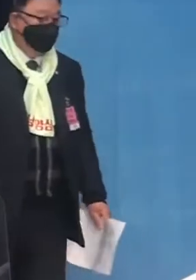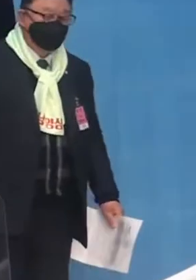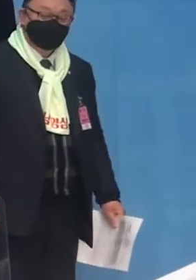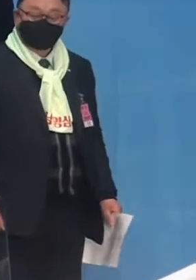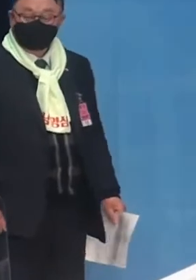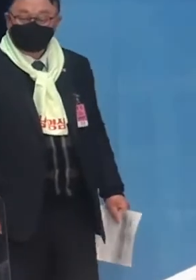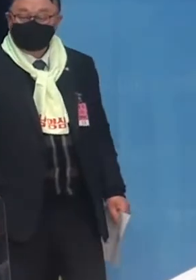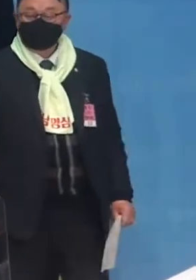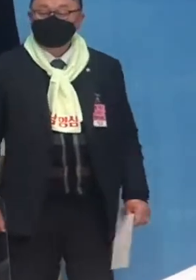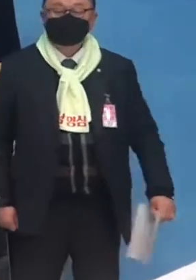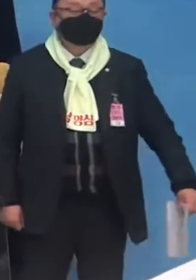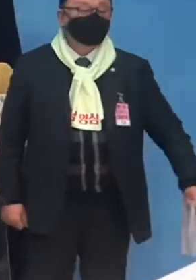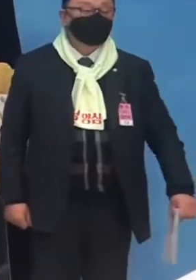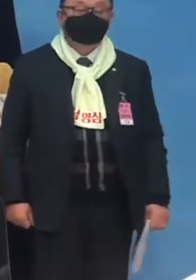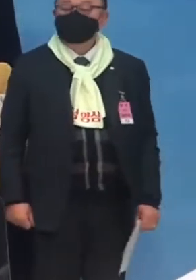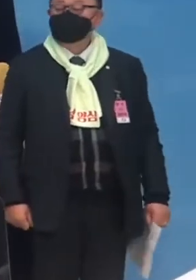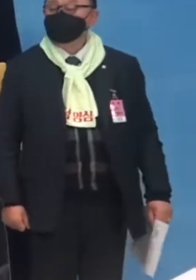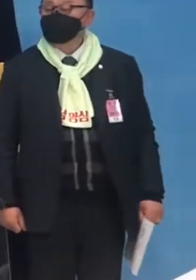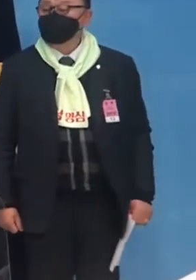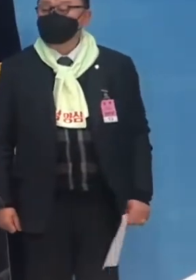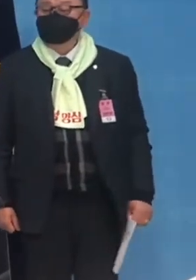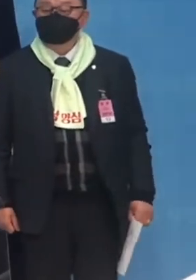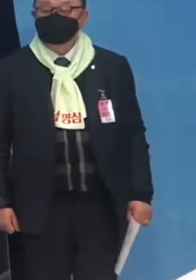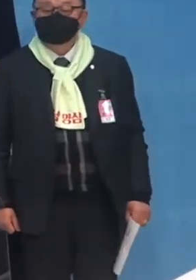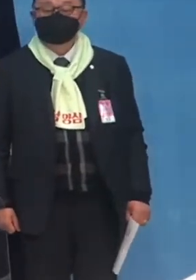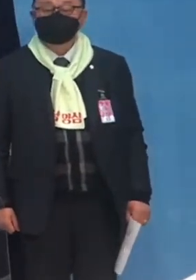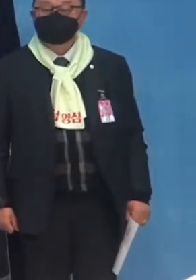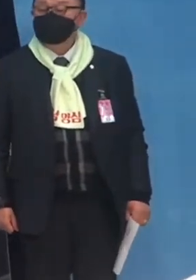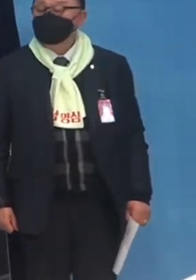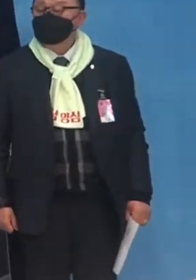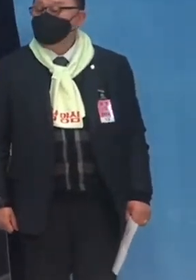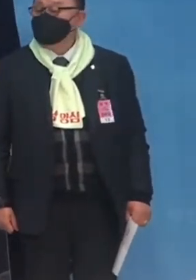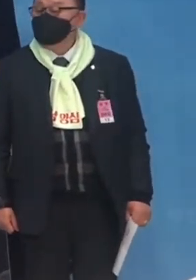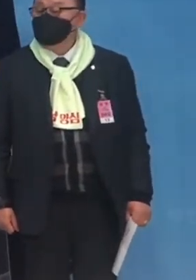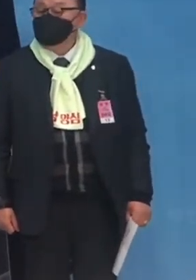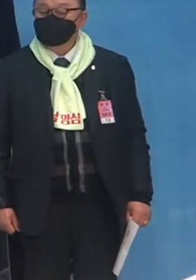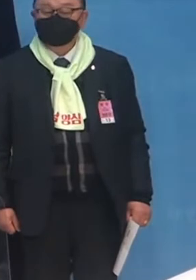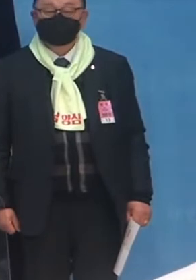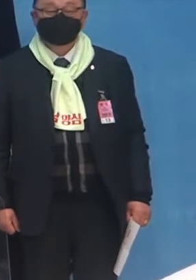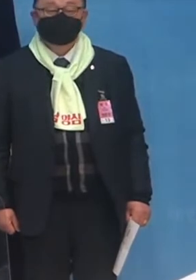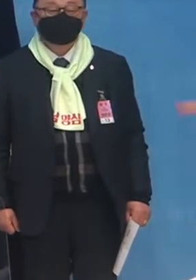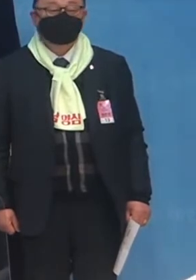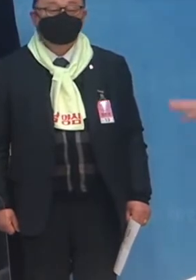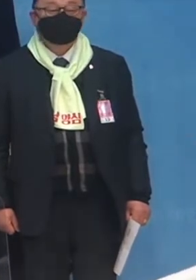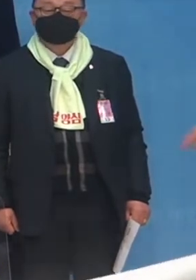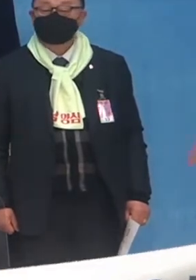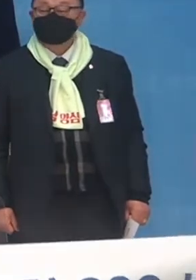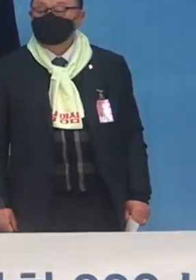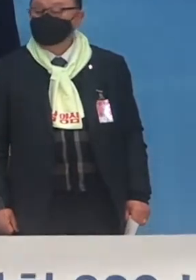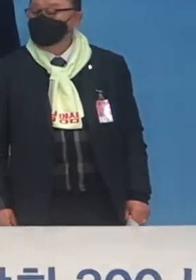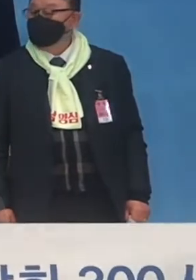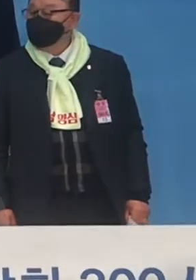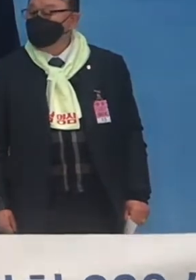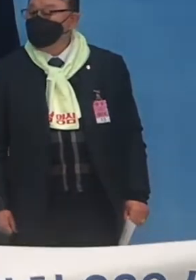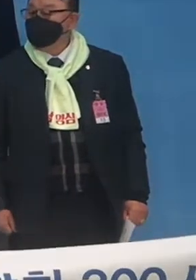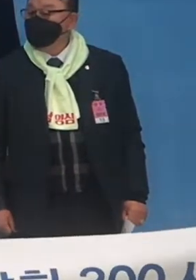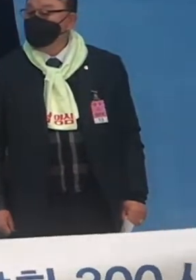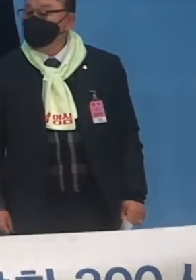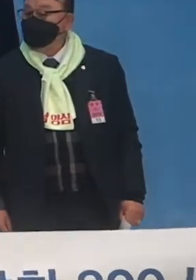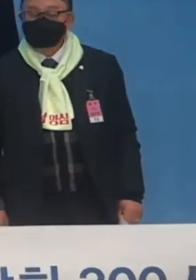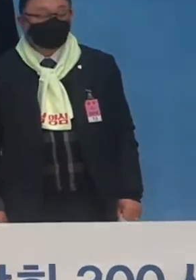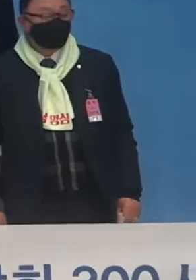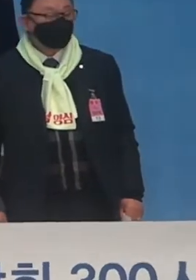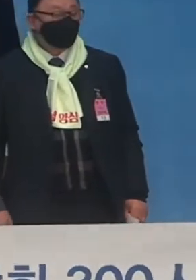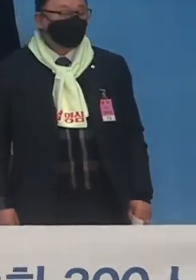이쁘게 나오도록 사진 찍고 촬영하니까 여기 좀 각도를 좀 잡아주십시오. 저는 마스크를